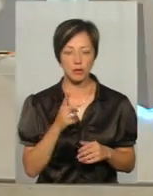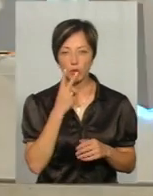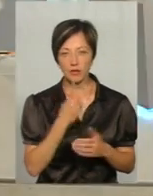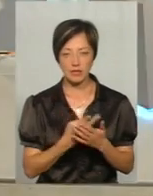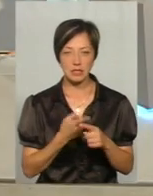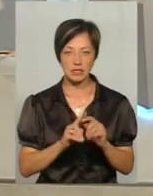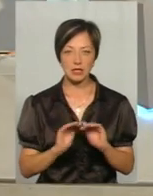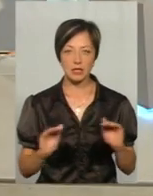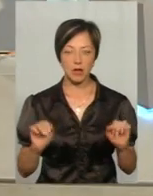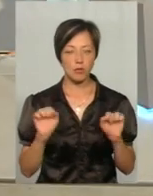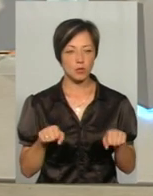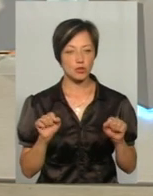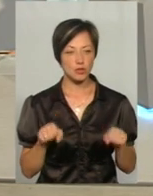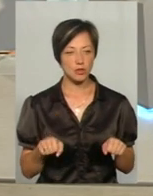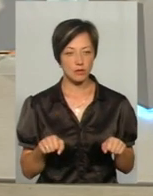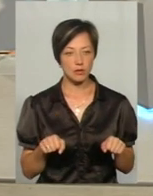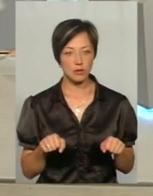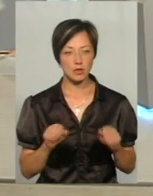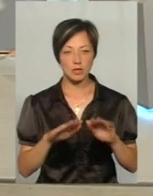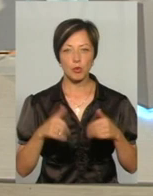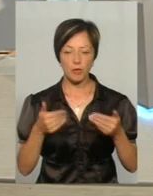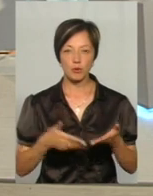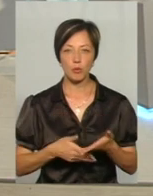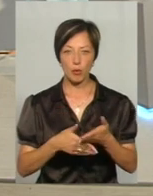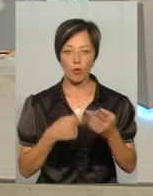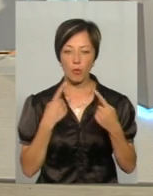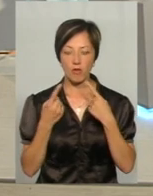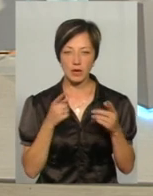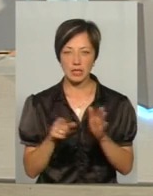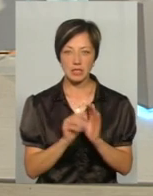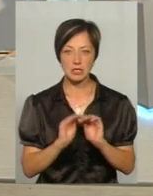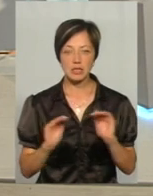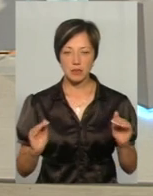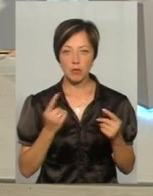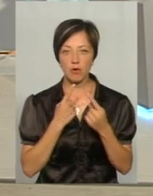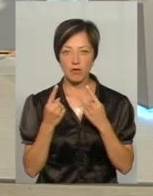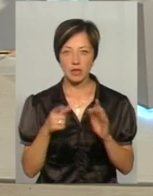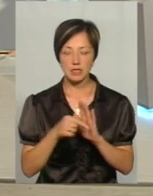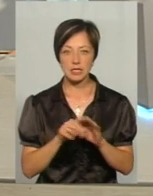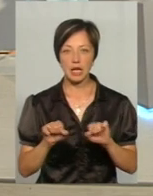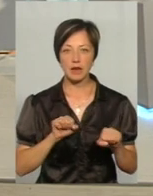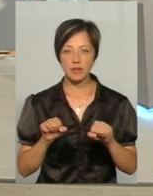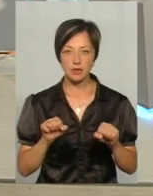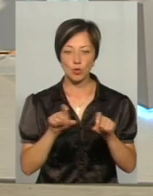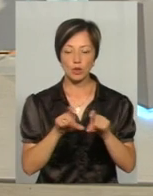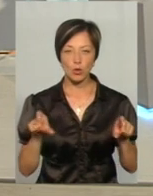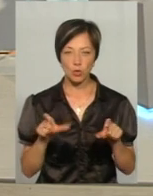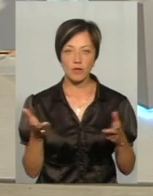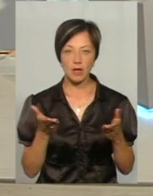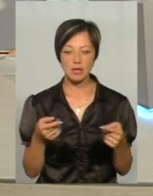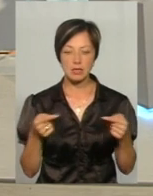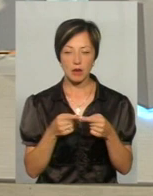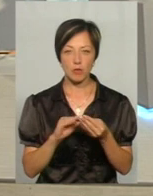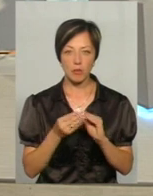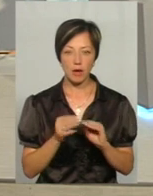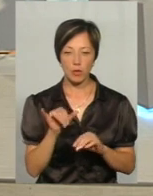подивитися на цих дітей, можливо, запропонувати допомогу, поговорити з дітьми, поговорити з керівництвом установи, які саме потреби у